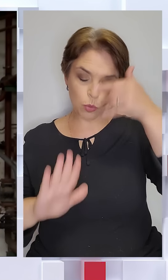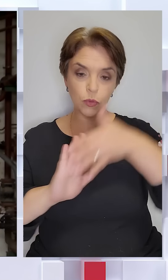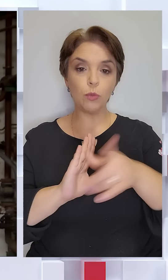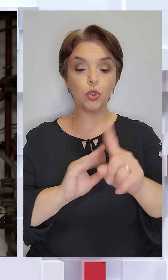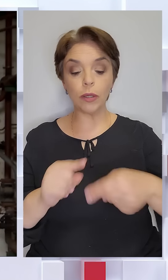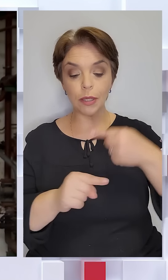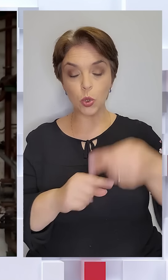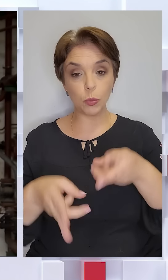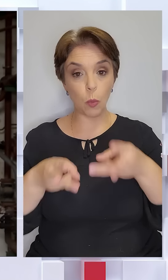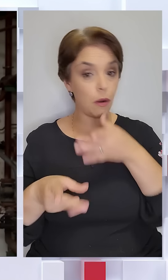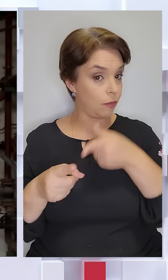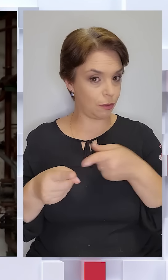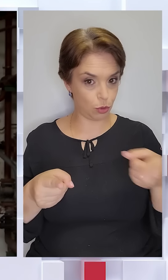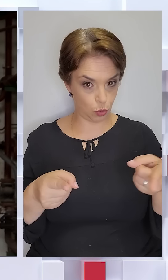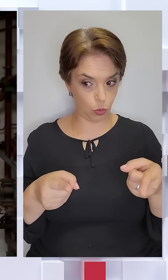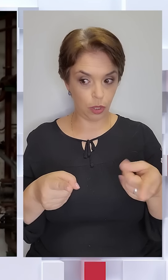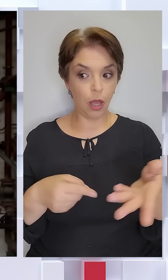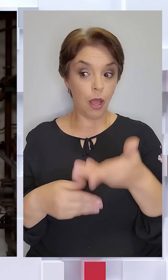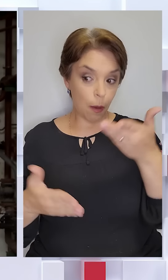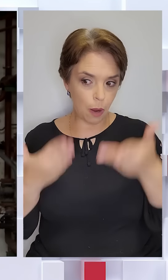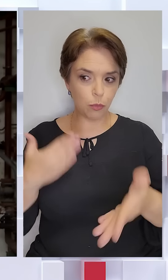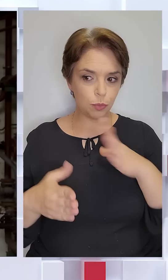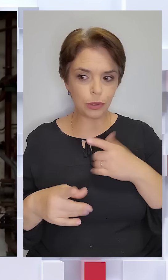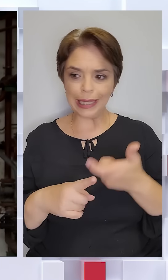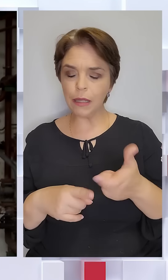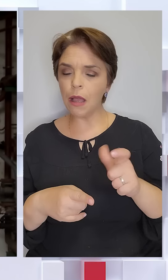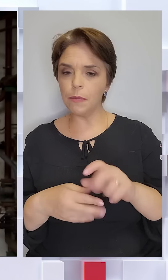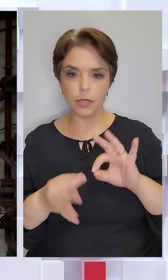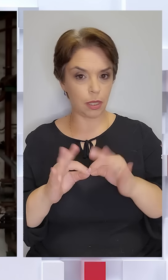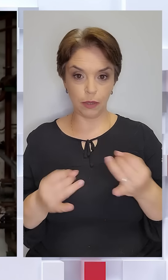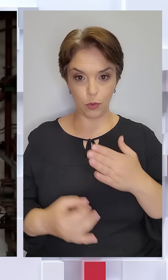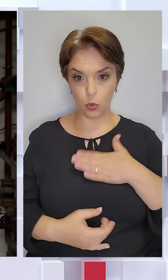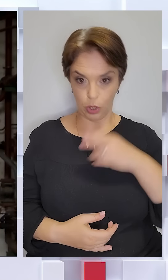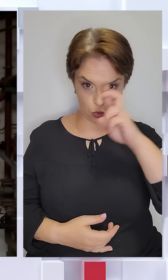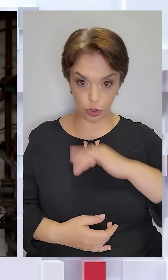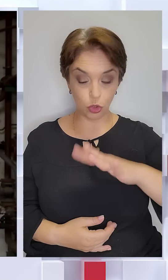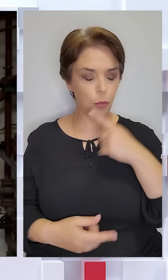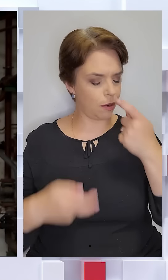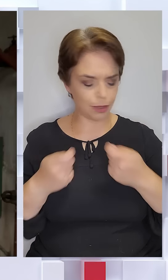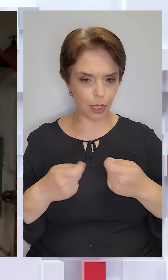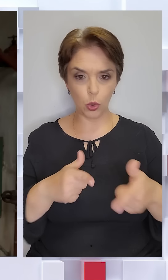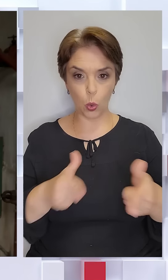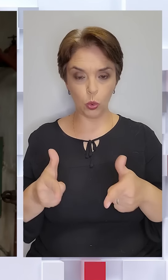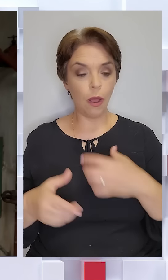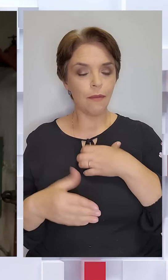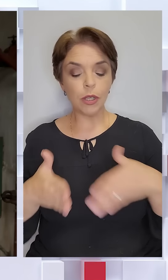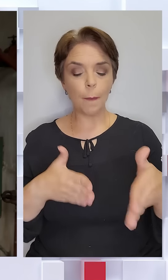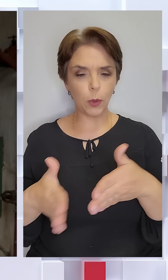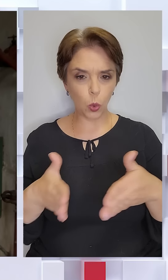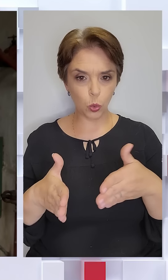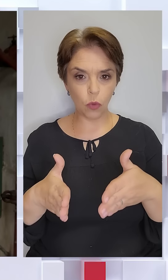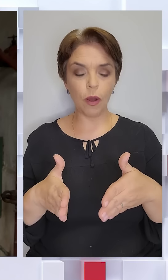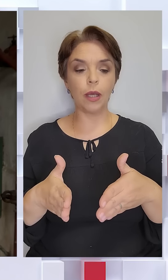що наступний опалювальний сезон, мабуть, буде найбільш складним в історії нашої держави, тому ретельно готуємось, важливо